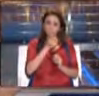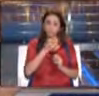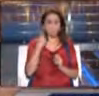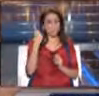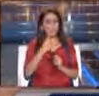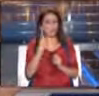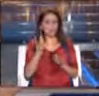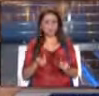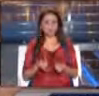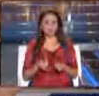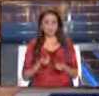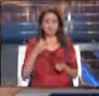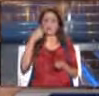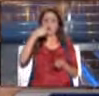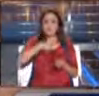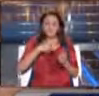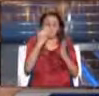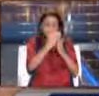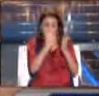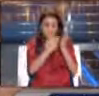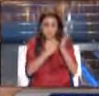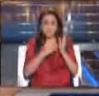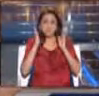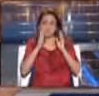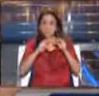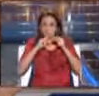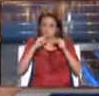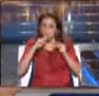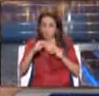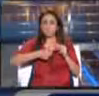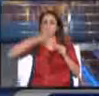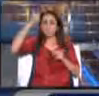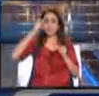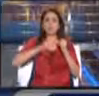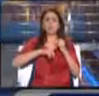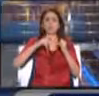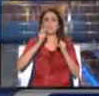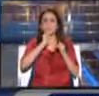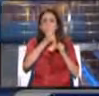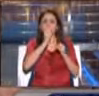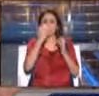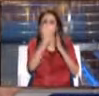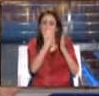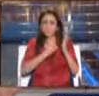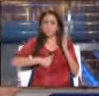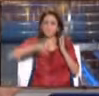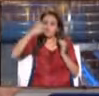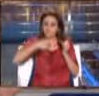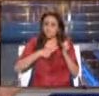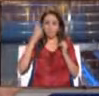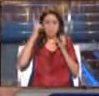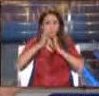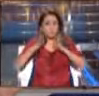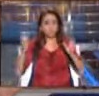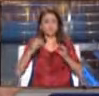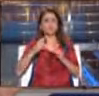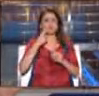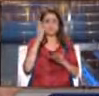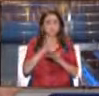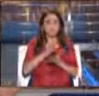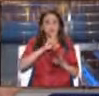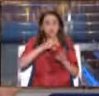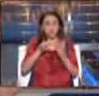عادي جدا لو عنده المقومات، لكن مش عايز المقومات الاعلاميه عايز اسميها ايه، هو كل لعيبه